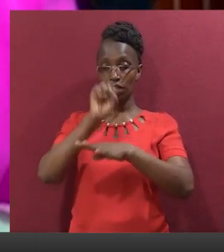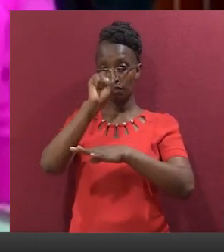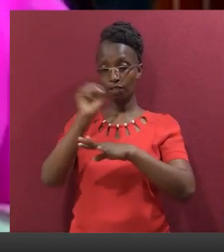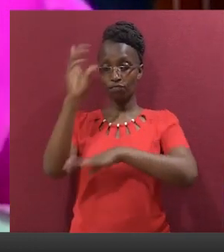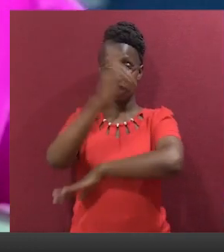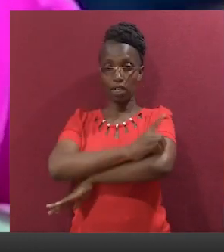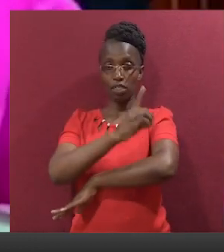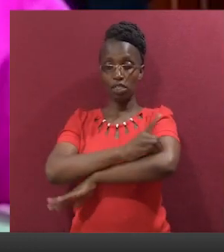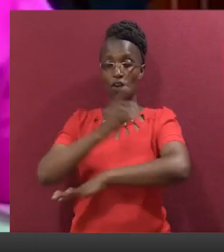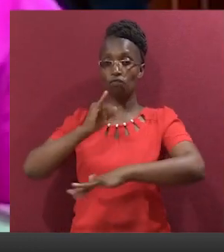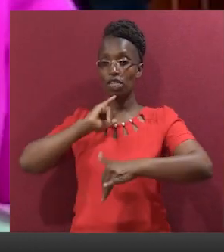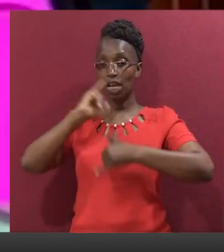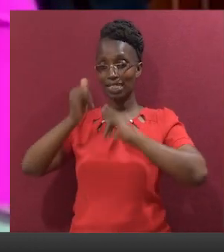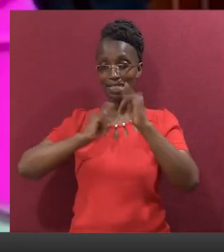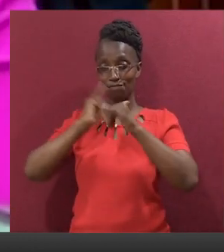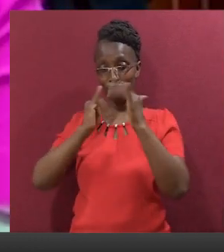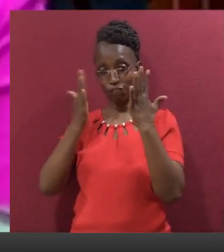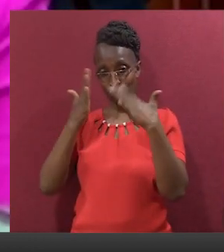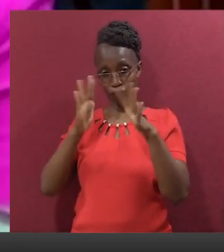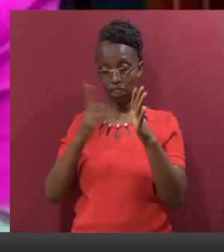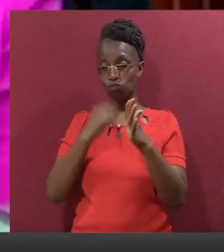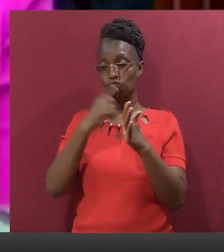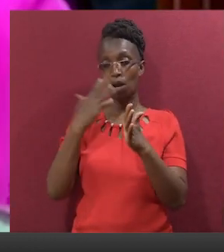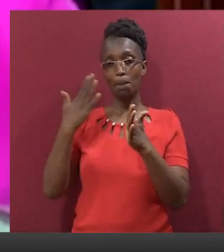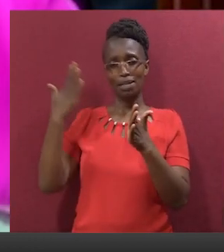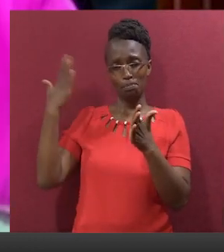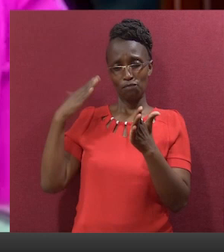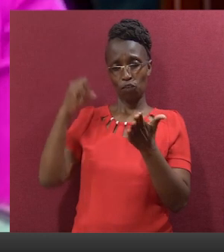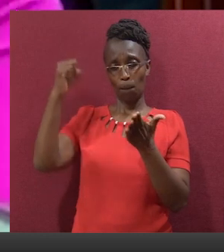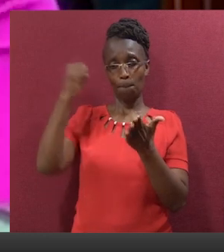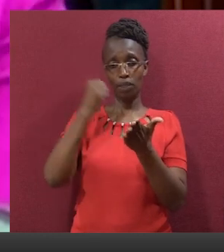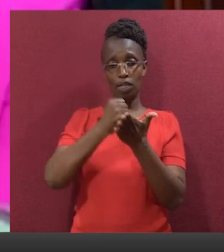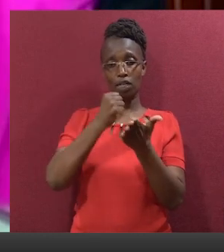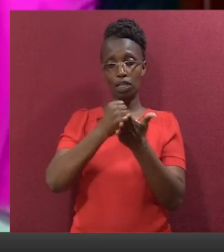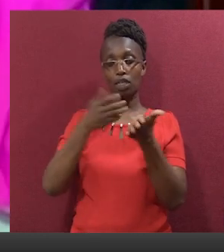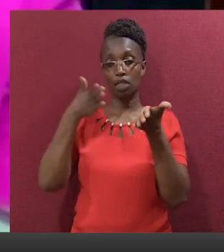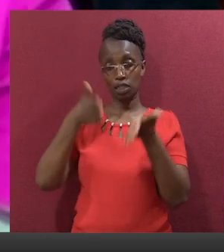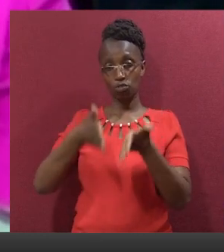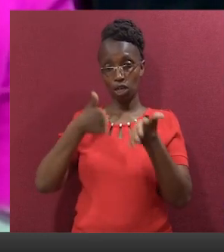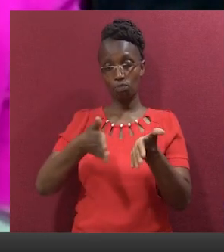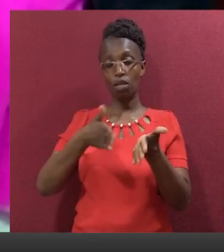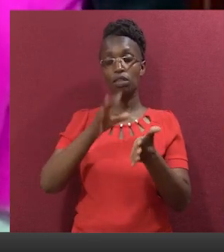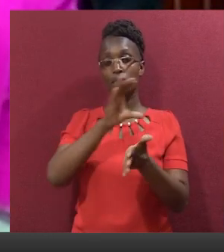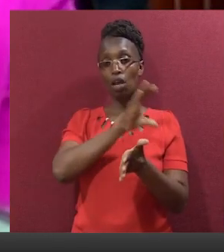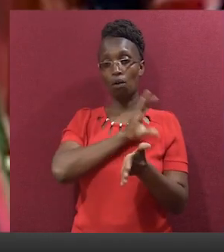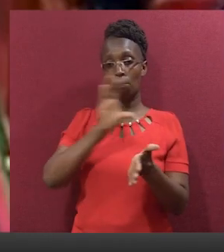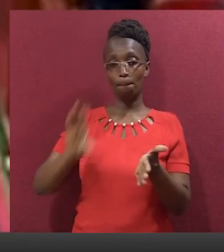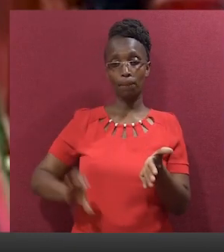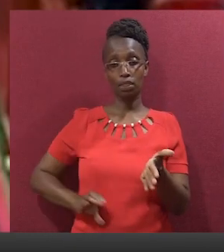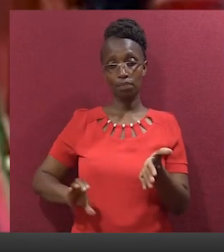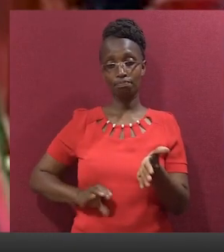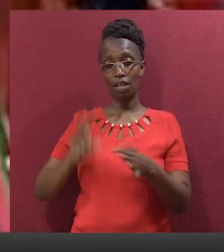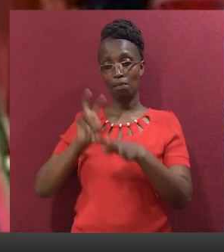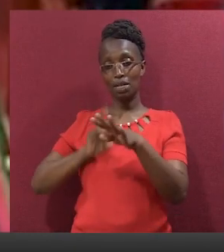Baada ya siku tano za kuwahoji viongozi walioteuliwa kuwa mawaziri, sasa wabunge wa kamati hii